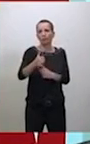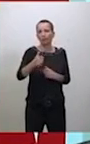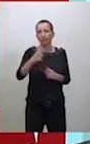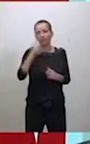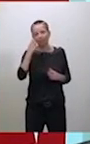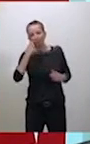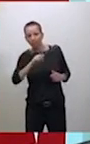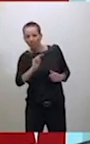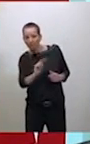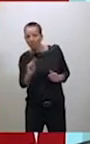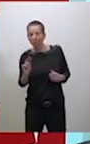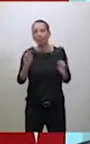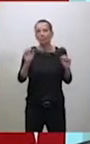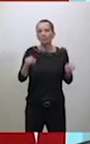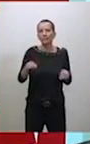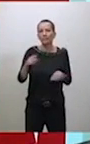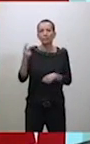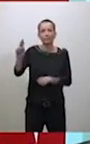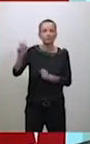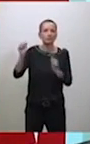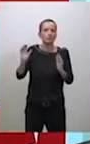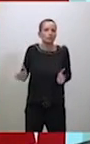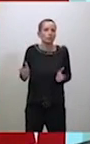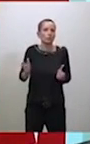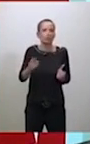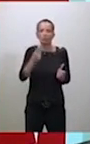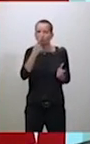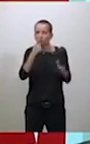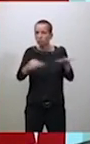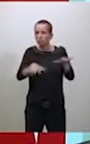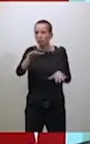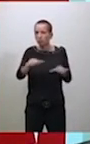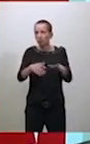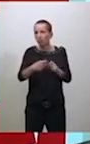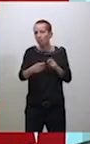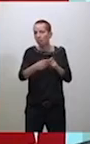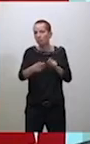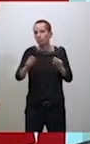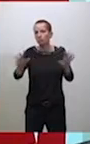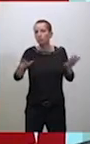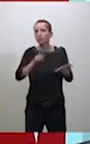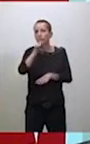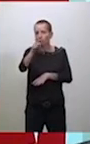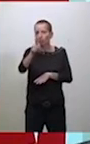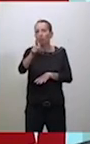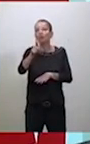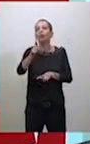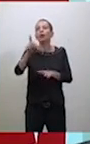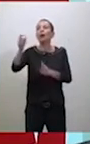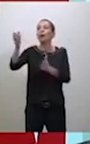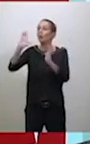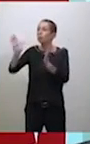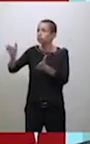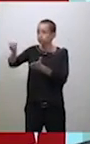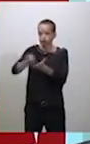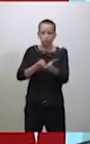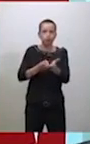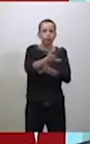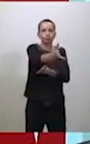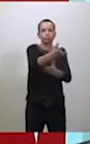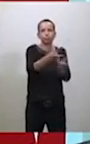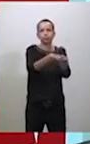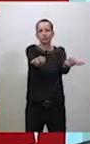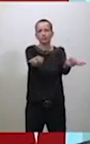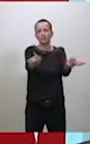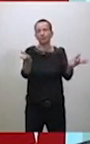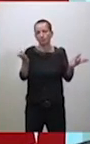connaissance de cette décision. Je crois qu'il faut compter environ un délai de 8 jours avant que cette décision soit mise en ligne